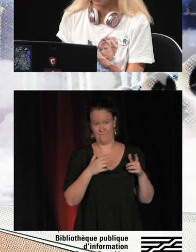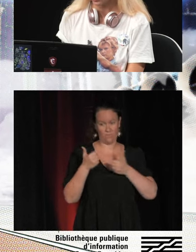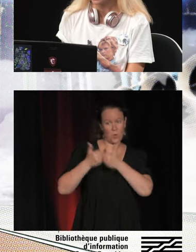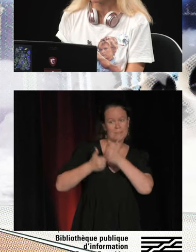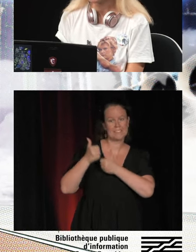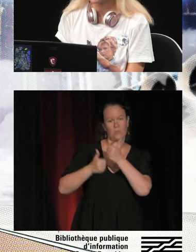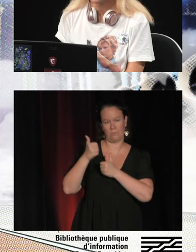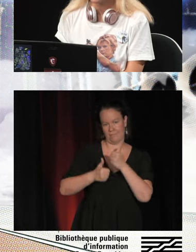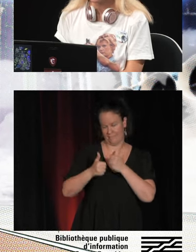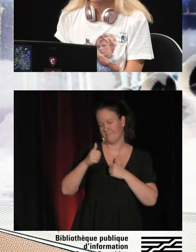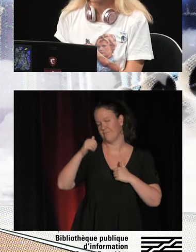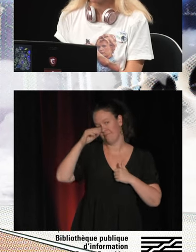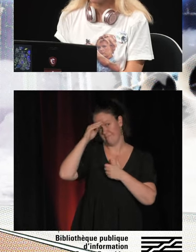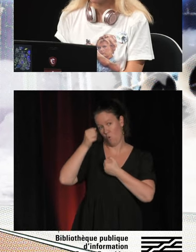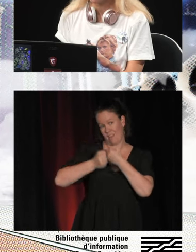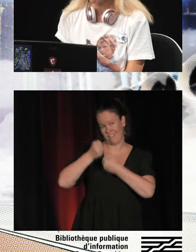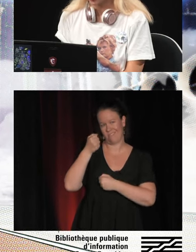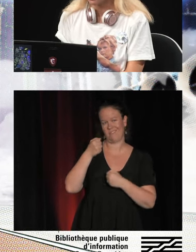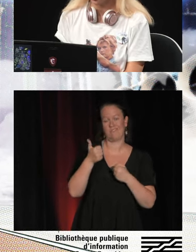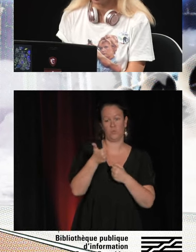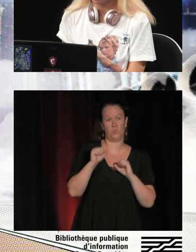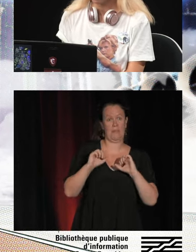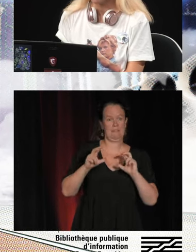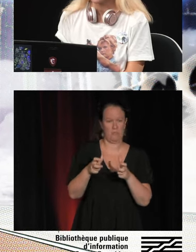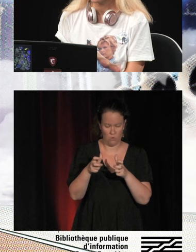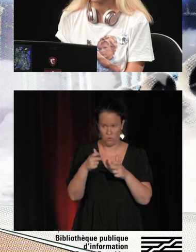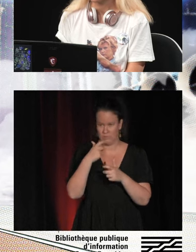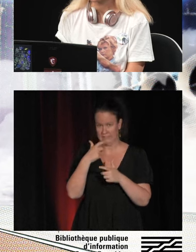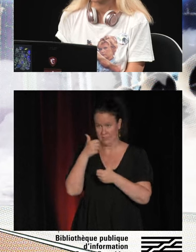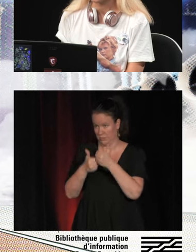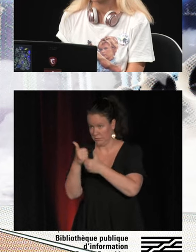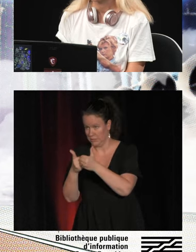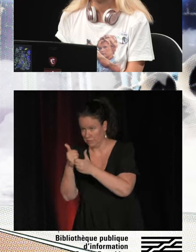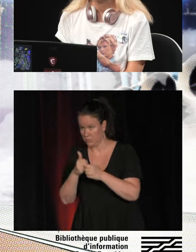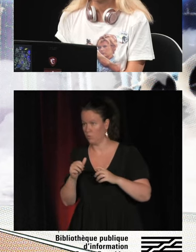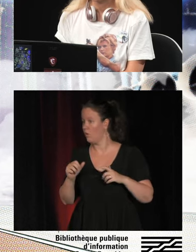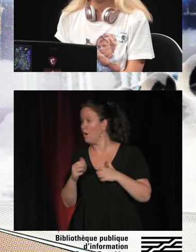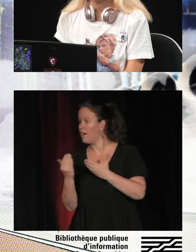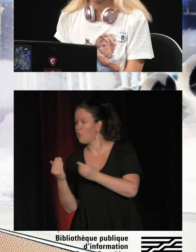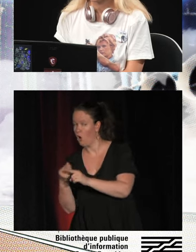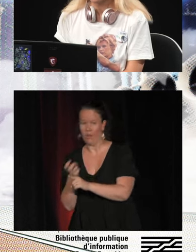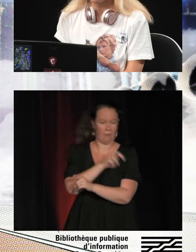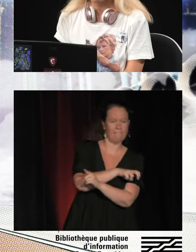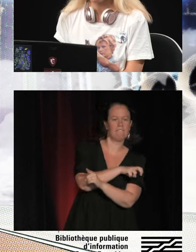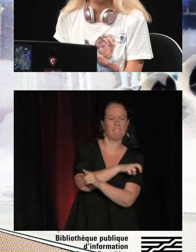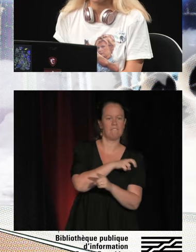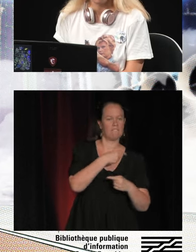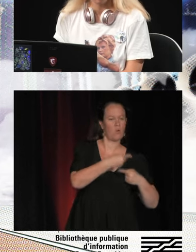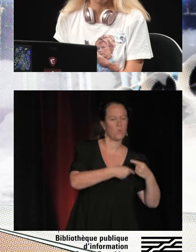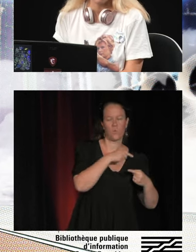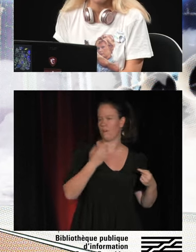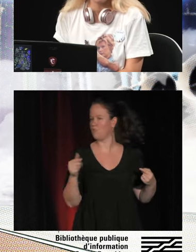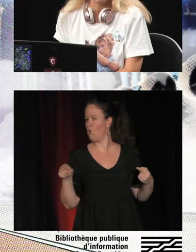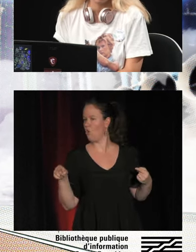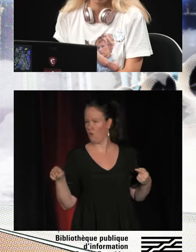compétition de Super Mario Kart. Et donc je me retrouve toujours un peu entre deux championnats. Ce qui fait que à l'approche d'un